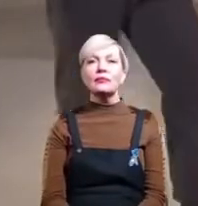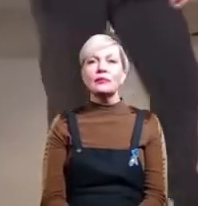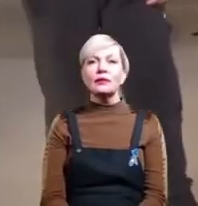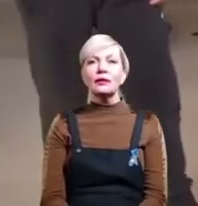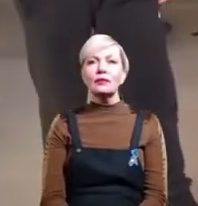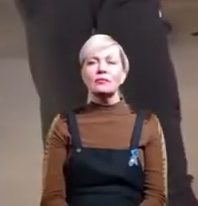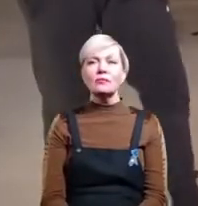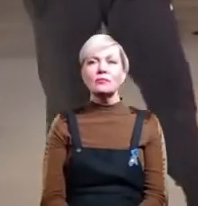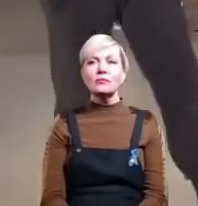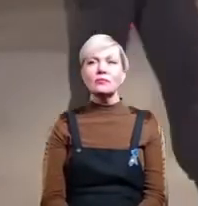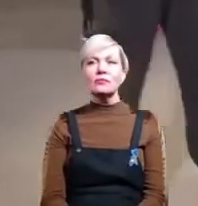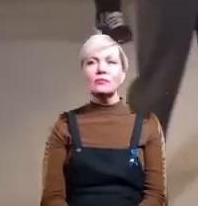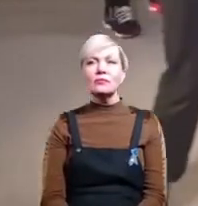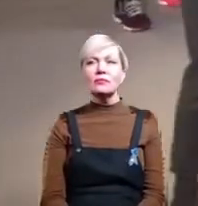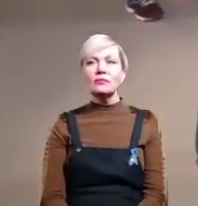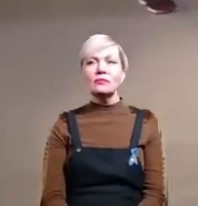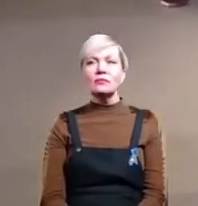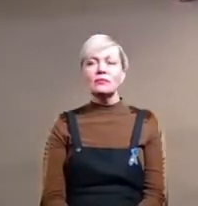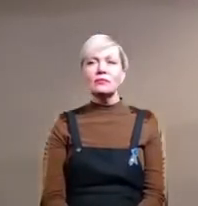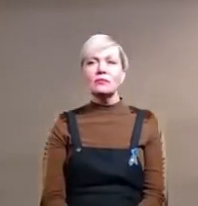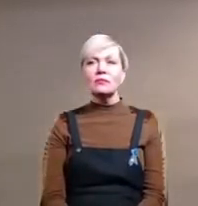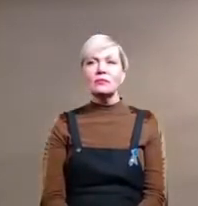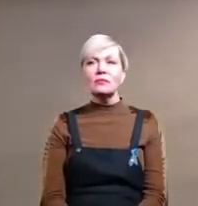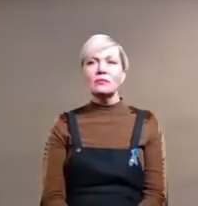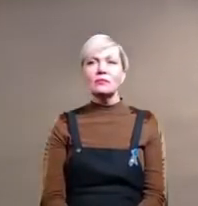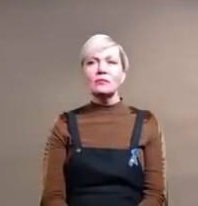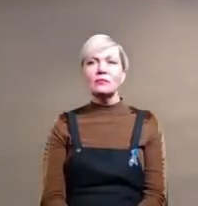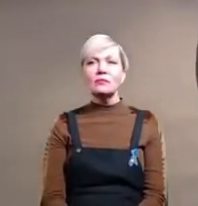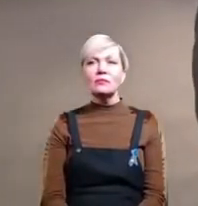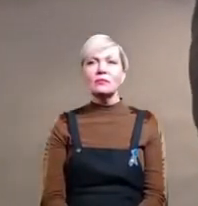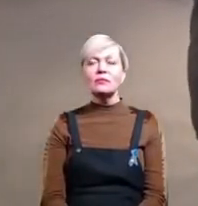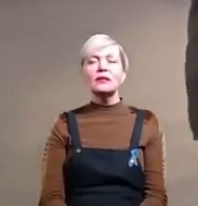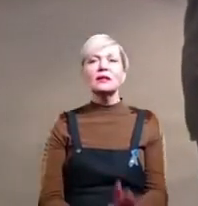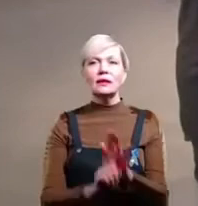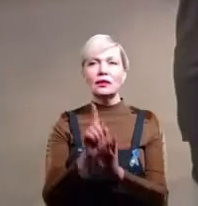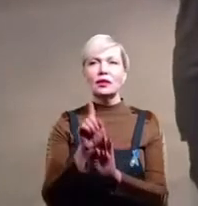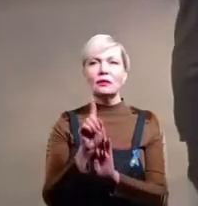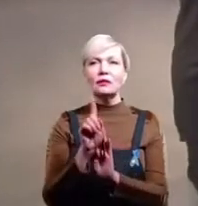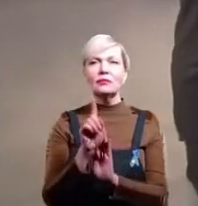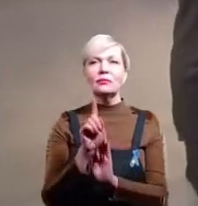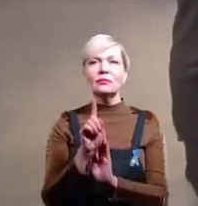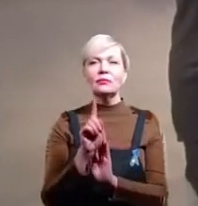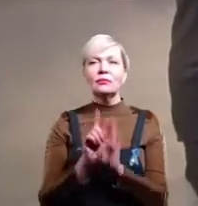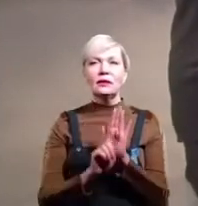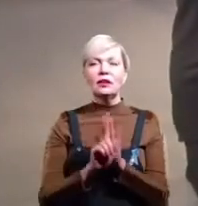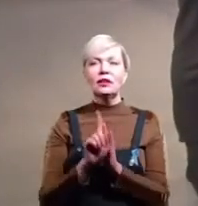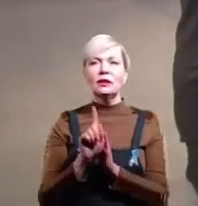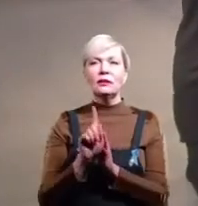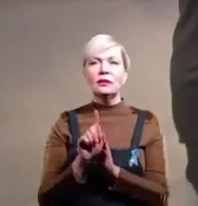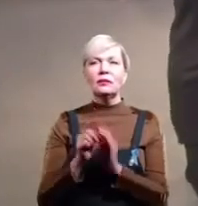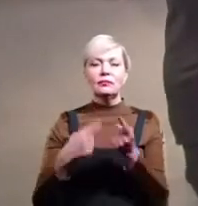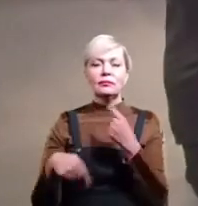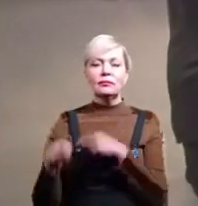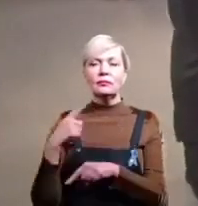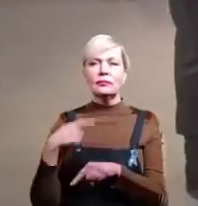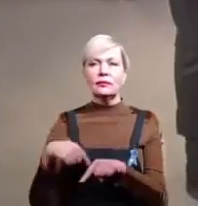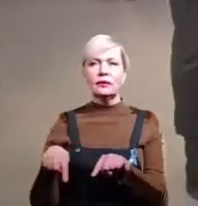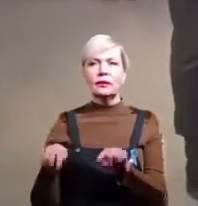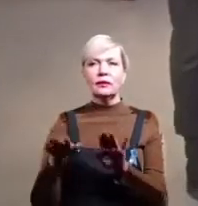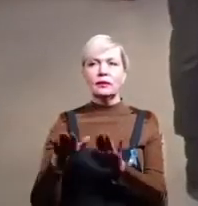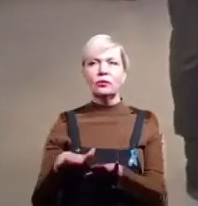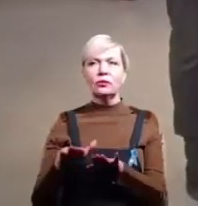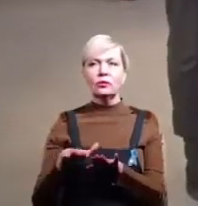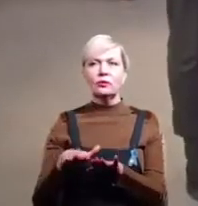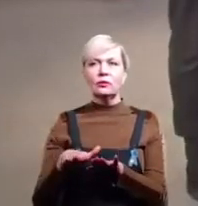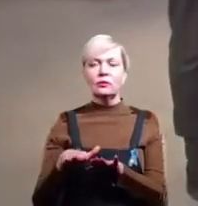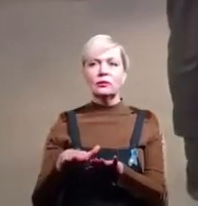Это легче. Это намного легче. Сначала Гриша, на исходную. Нет, с момента, когда девочки